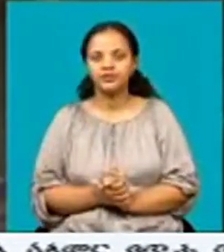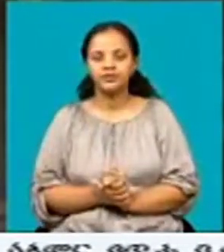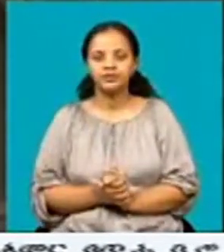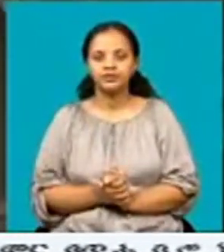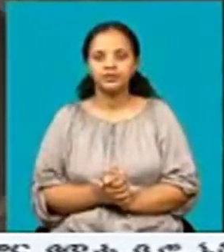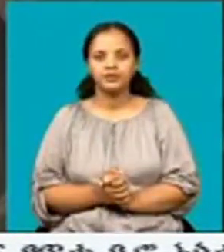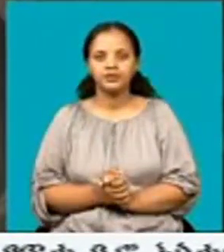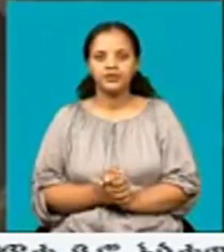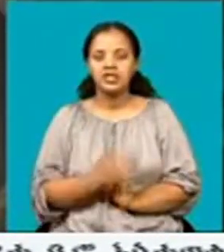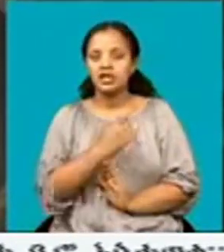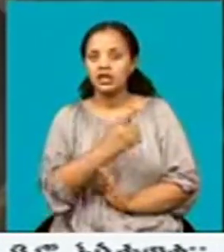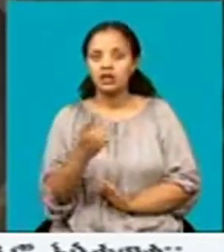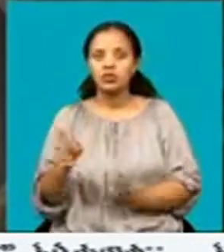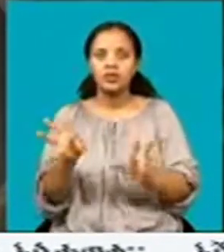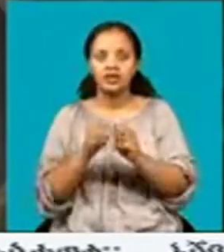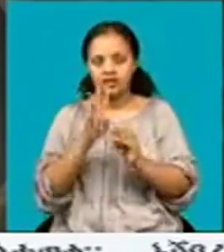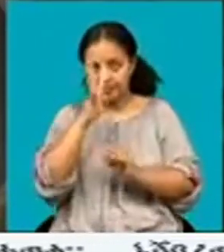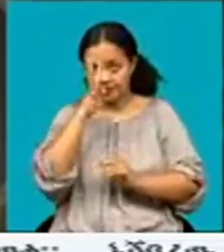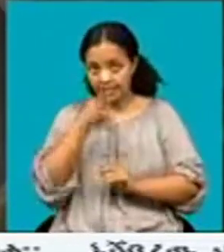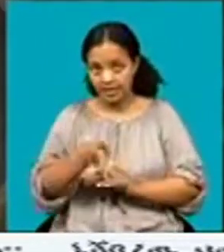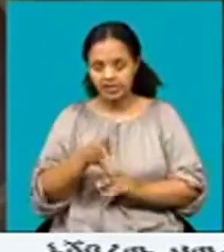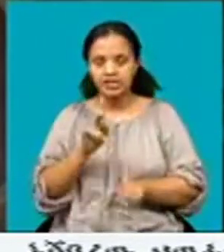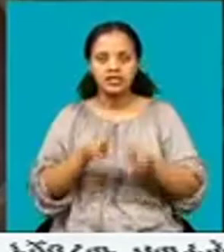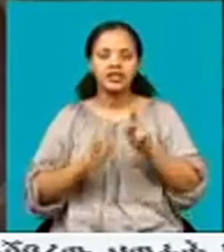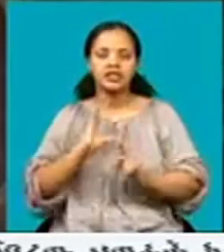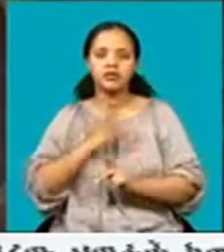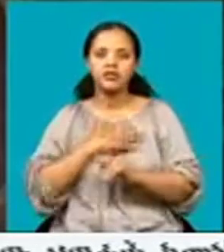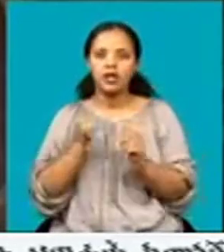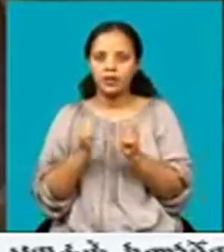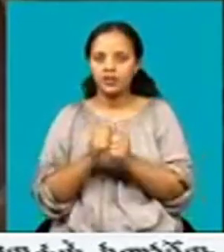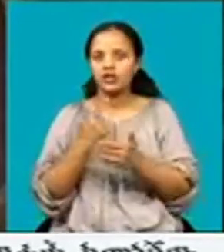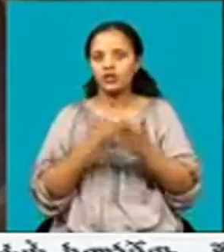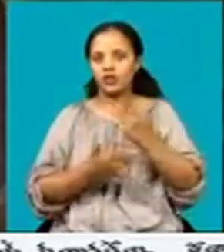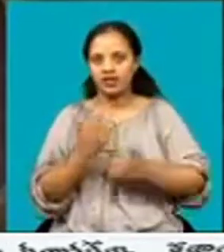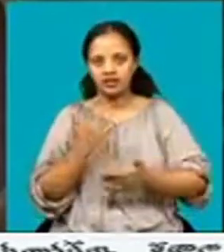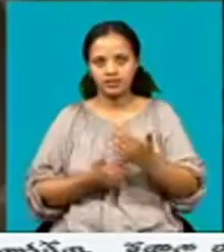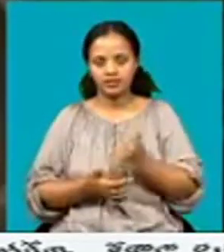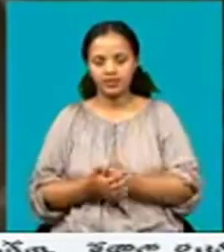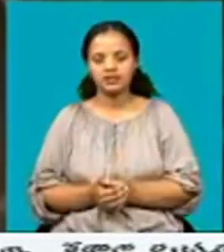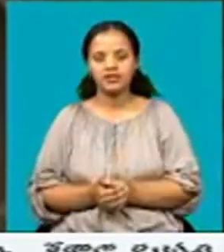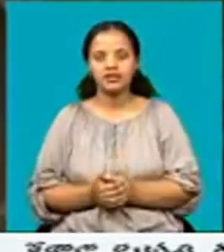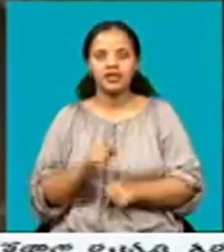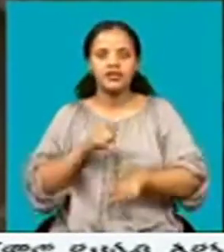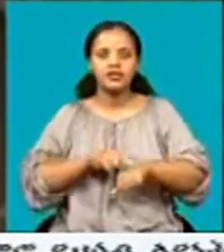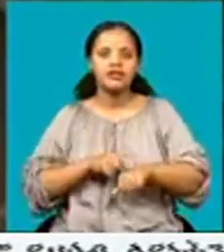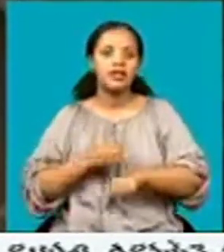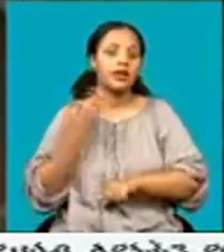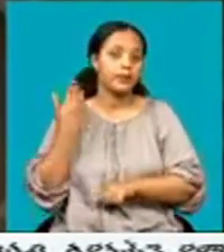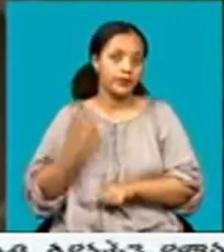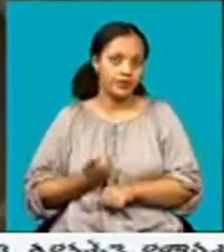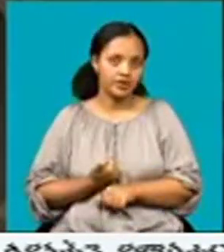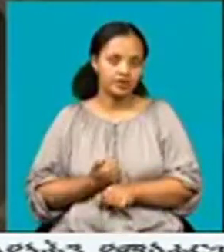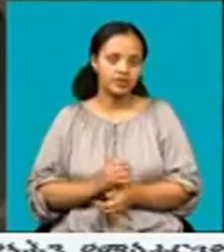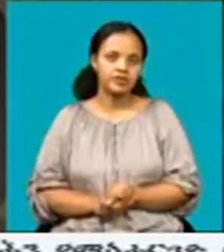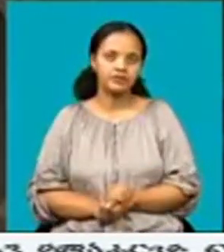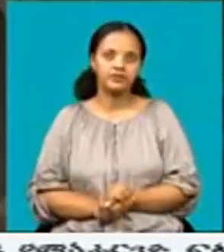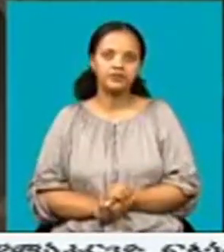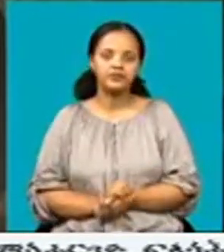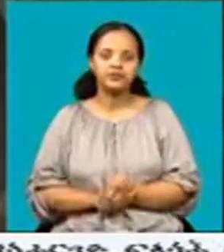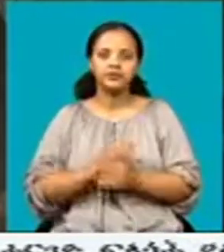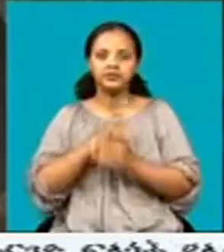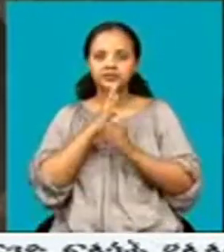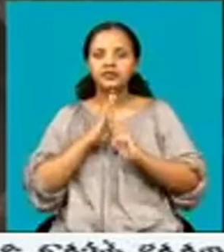እያንዳንዱ መድረኮችን ፈጥረን ከህዝባችን ጋር የተወያየንበት ጊዜ ነበረና